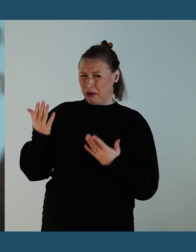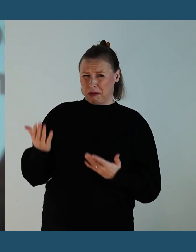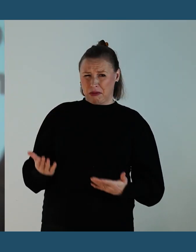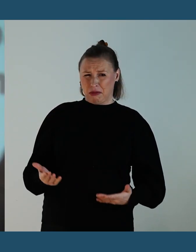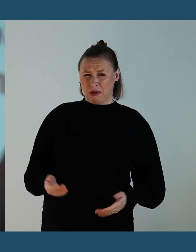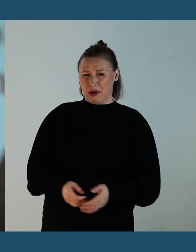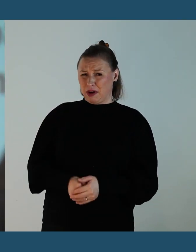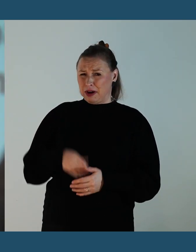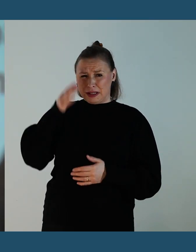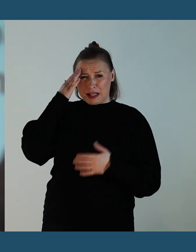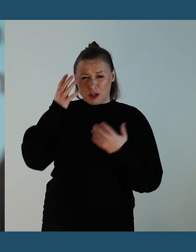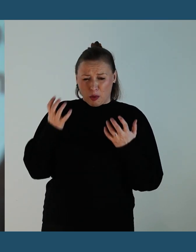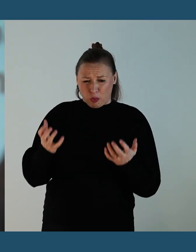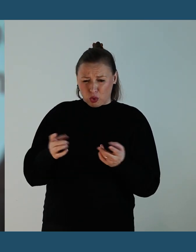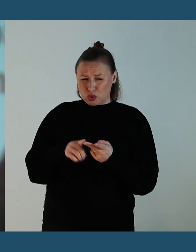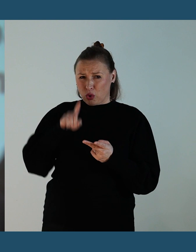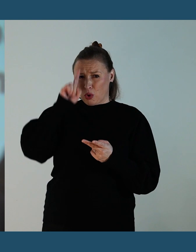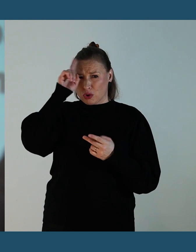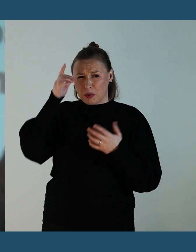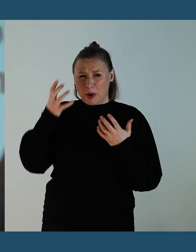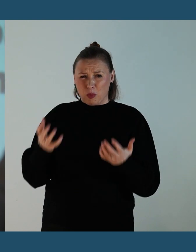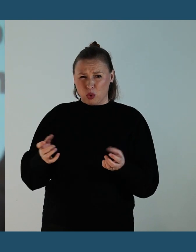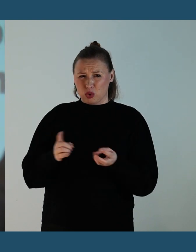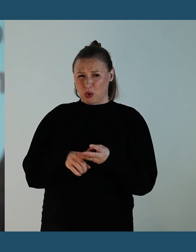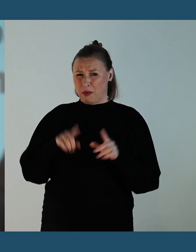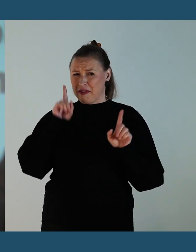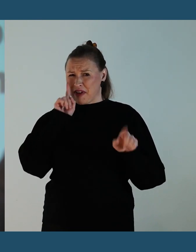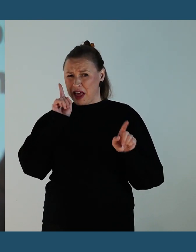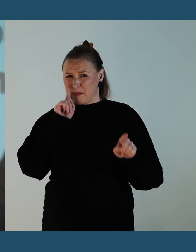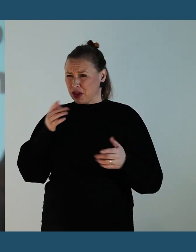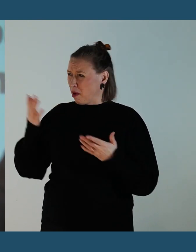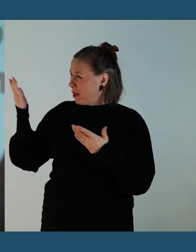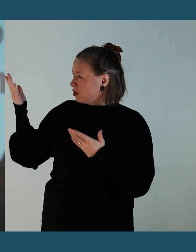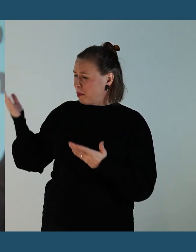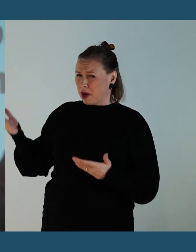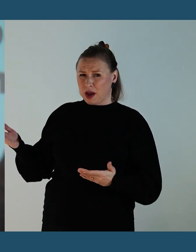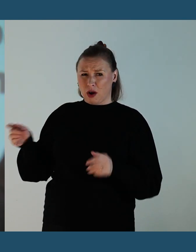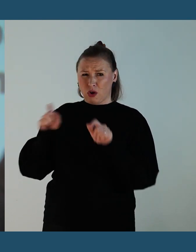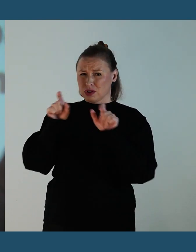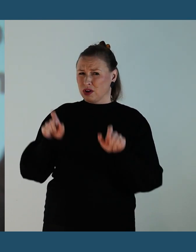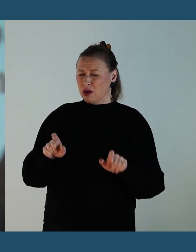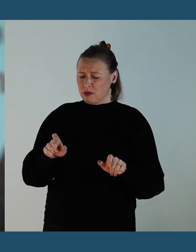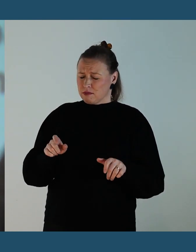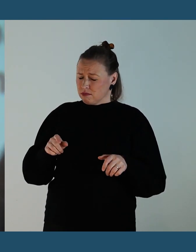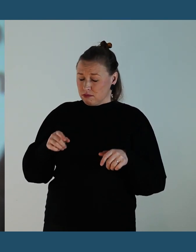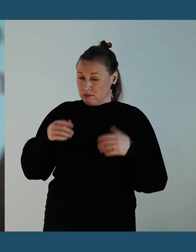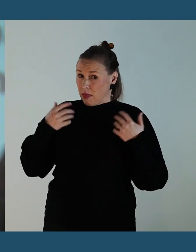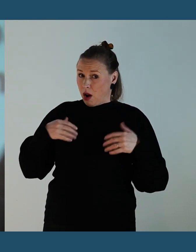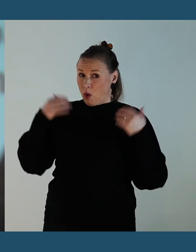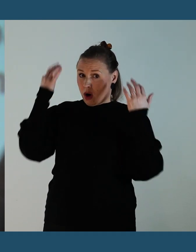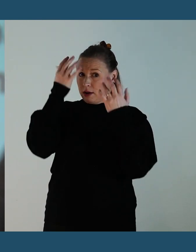osaamattomia, tietämättömiä ja välinpitämättömiä muista ihmisistä. Et ehkä niin. Ajattelen, että